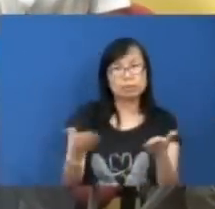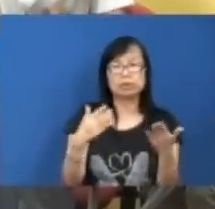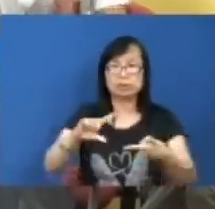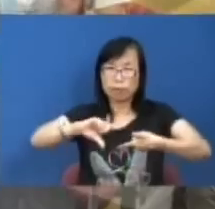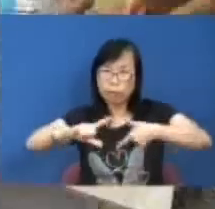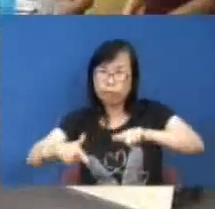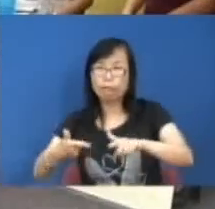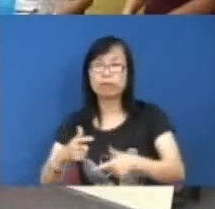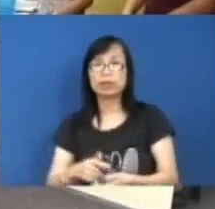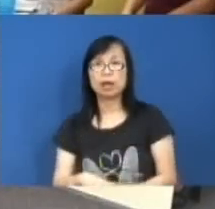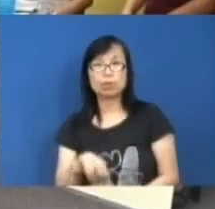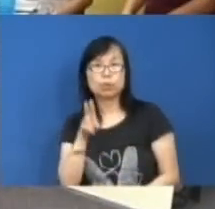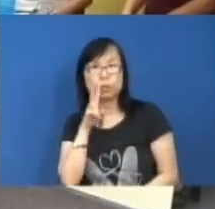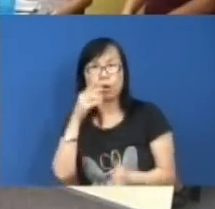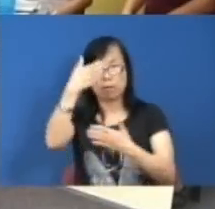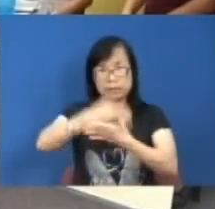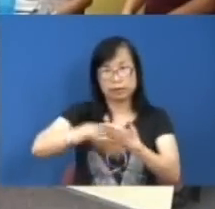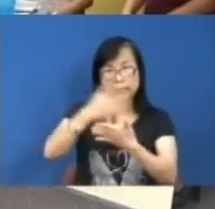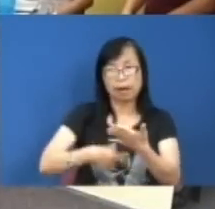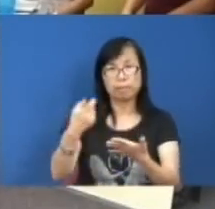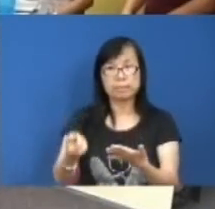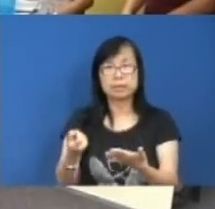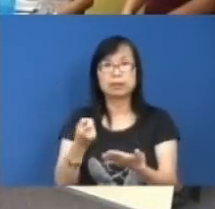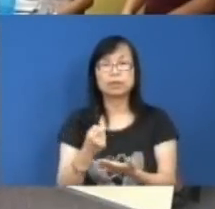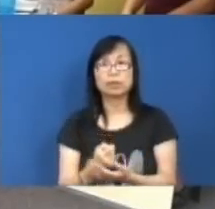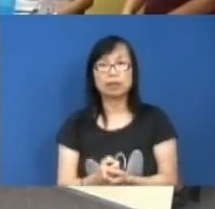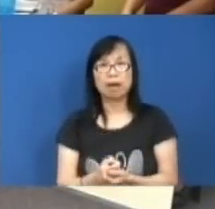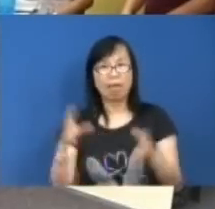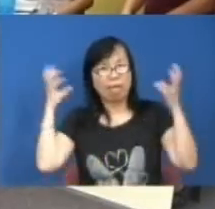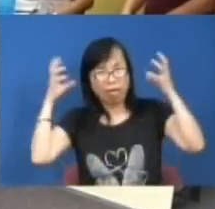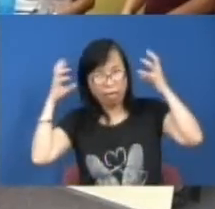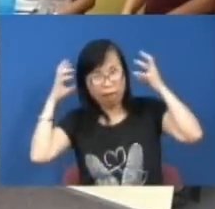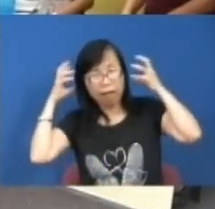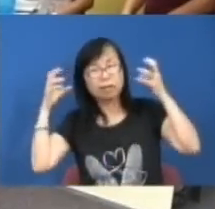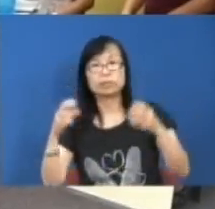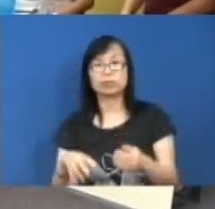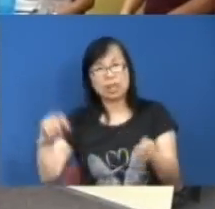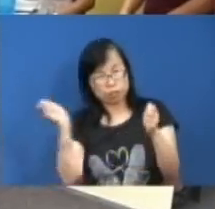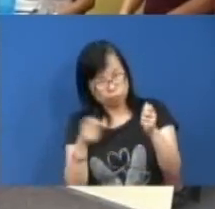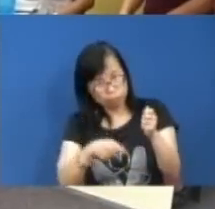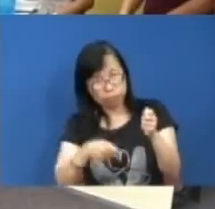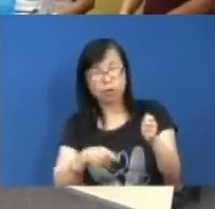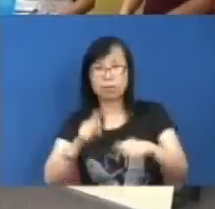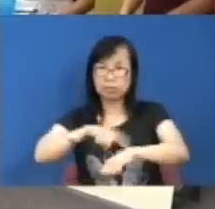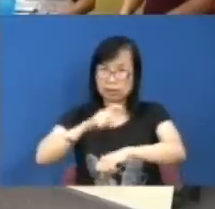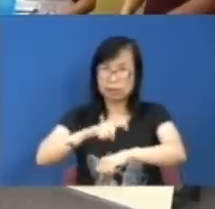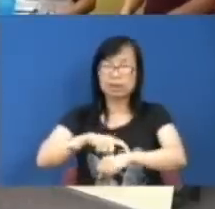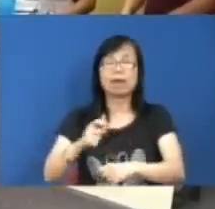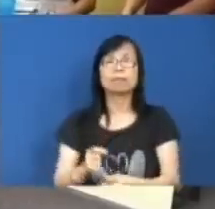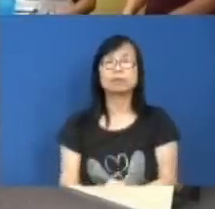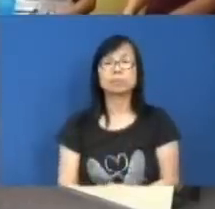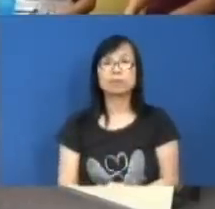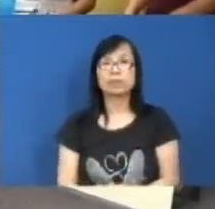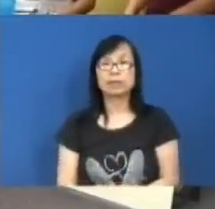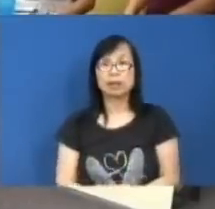案啦。咁如果真係可以減少即係即係噪音啊，你作走啲嘢都係一個涉及一個問題嚇。但係即